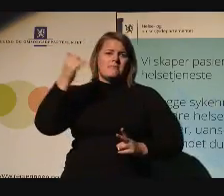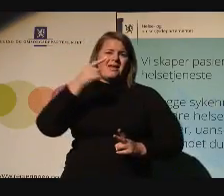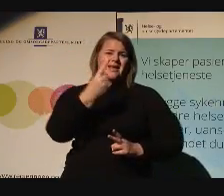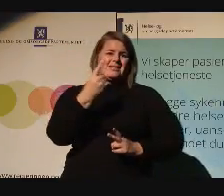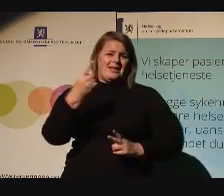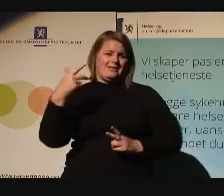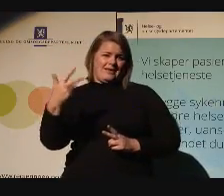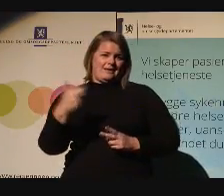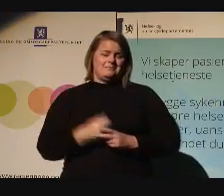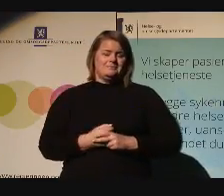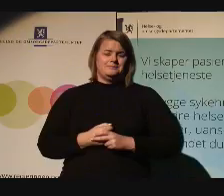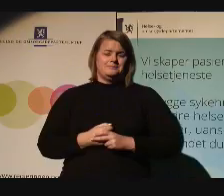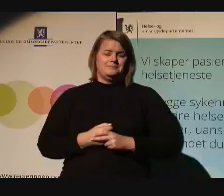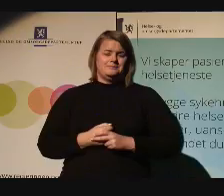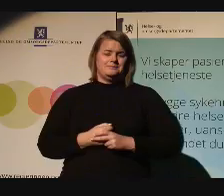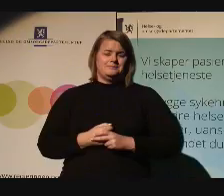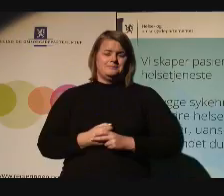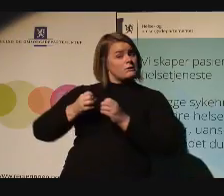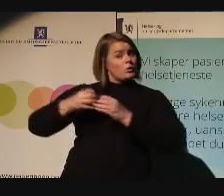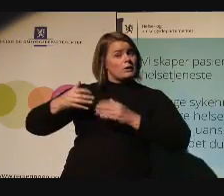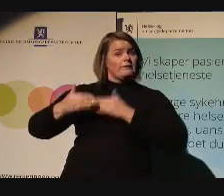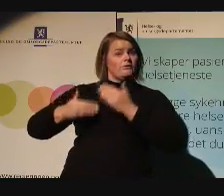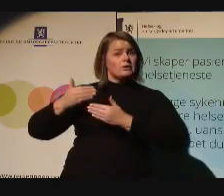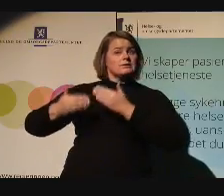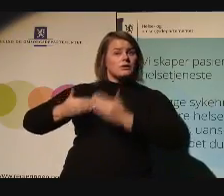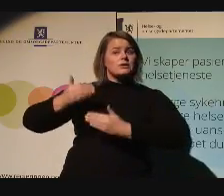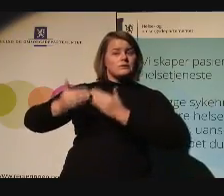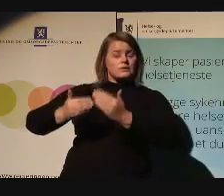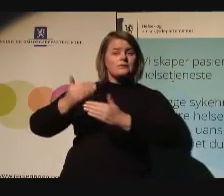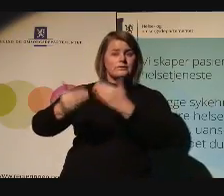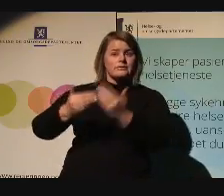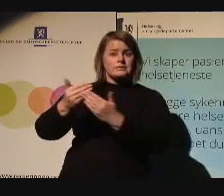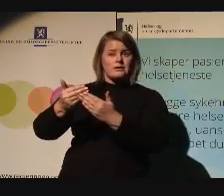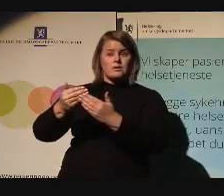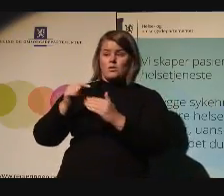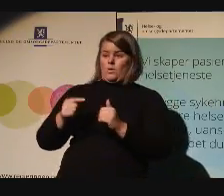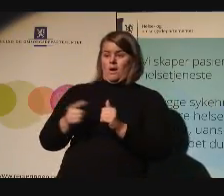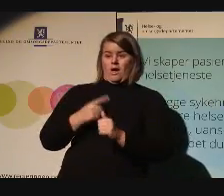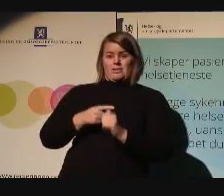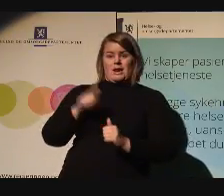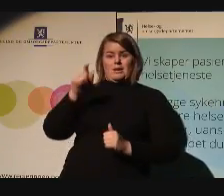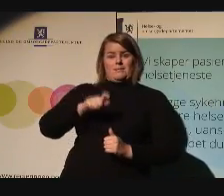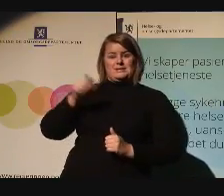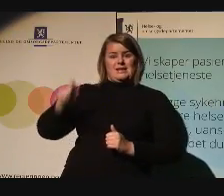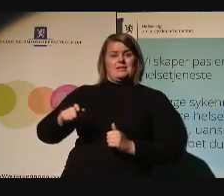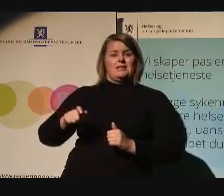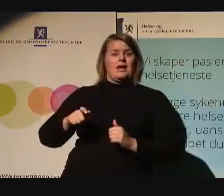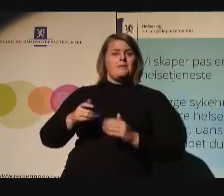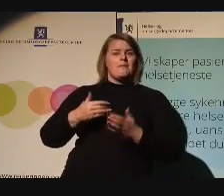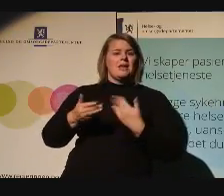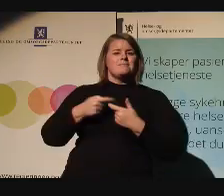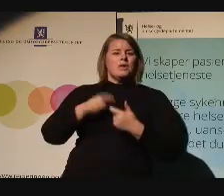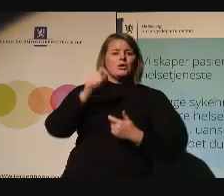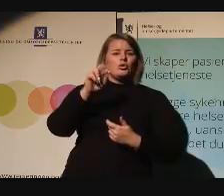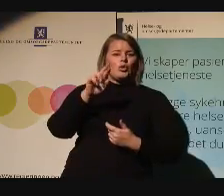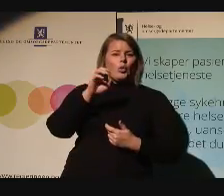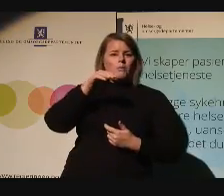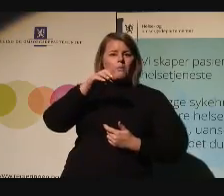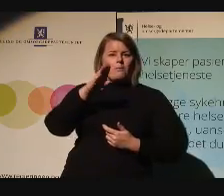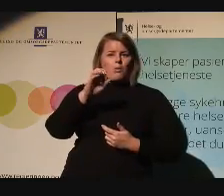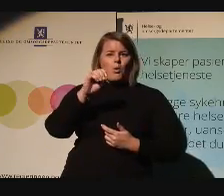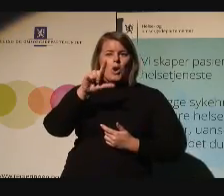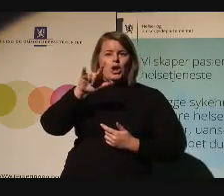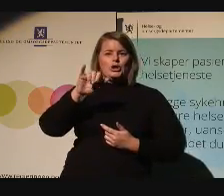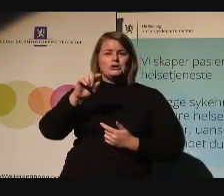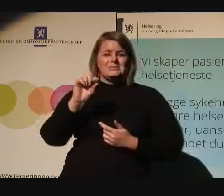positive utviklingen den har fortsatt, og når det gjelder antall pasienter som behandles med trombolyse, og hvor raskt pasientene blir